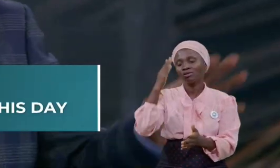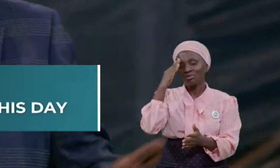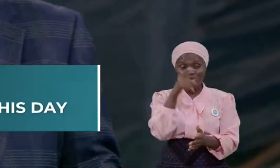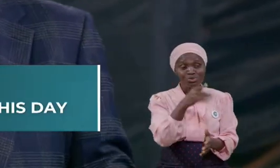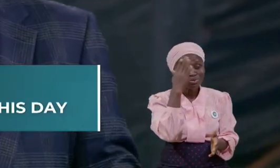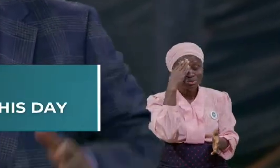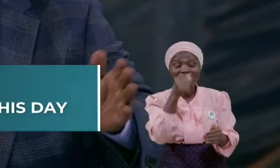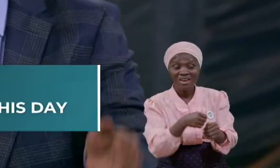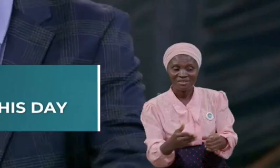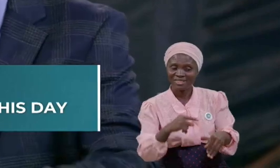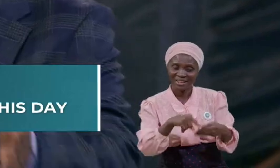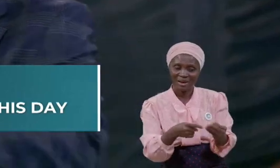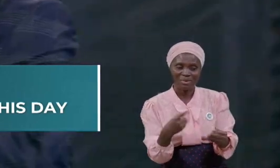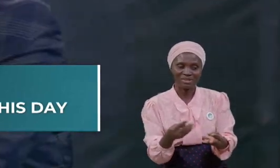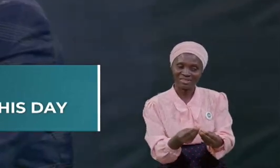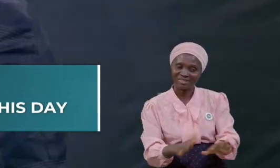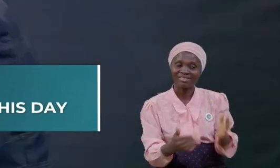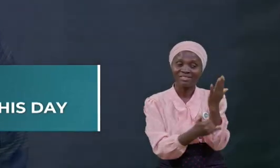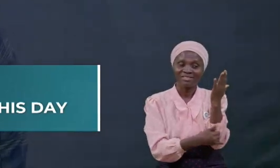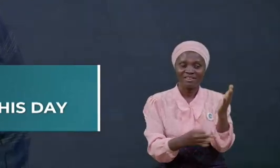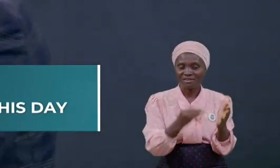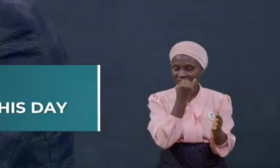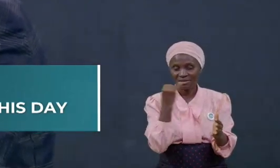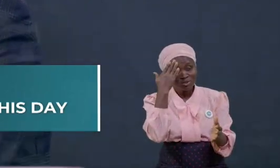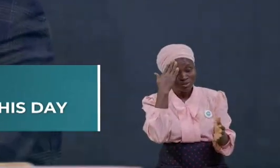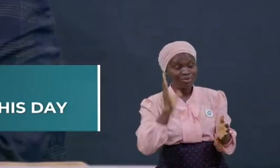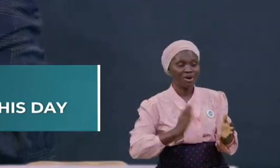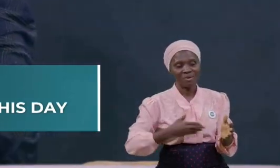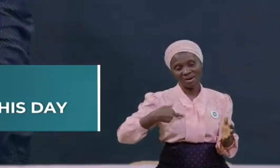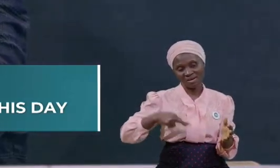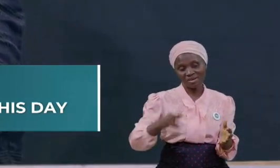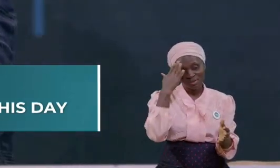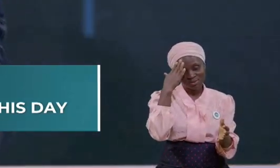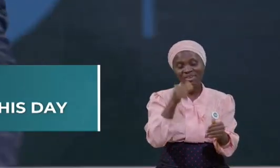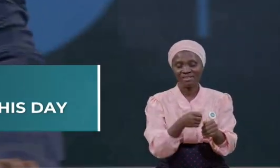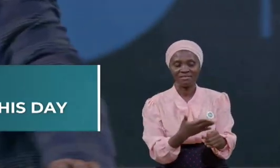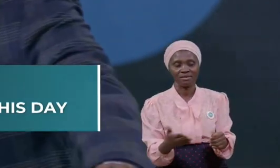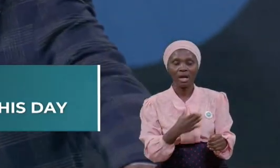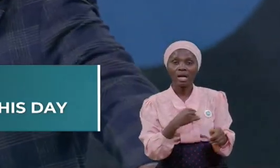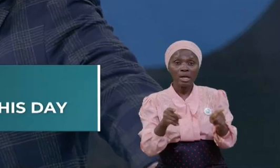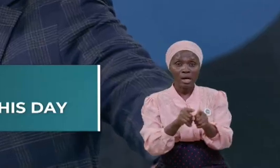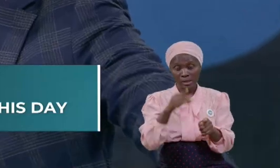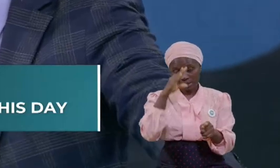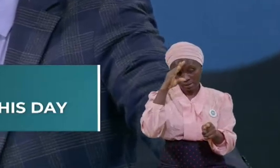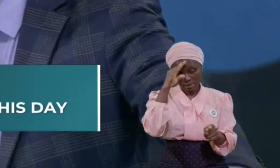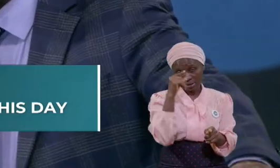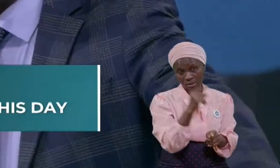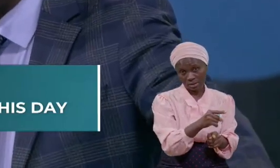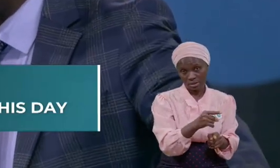connais notre tradition, tu connais tout. Et pour la conclusion, il dit, roi Agrippa dit,